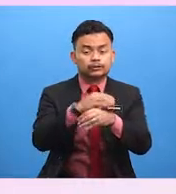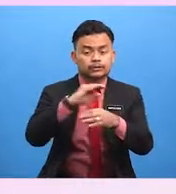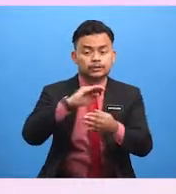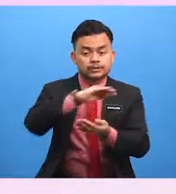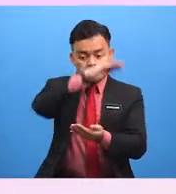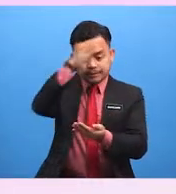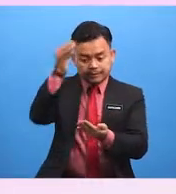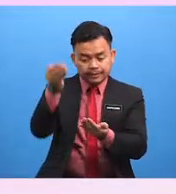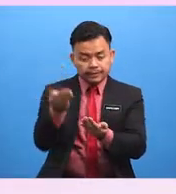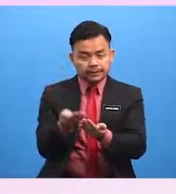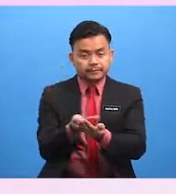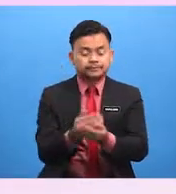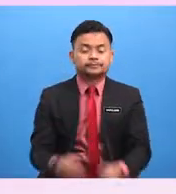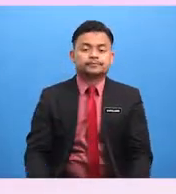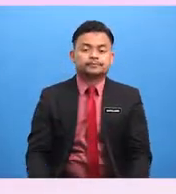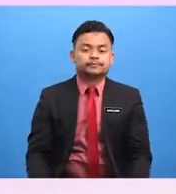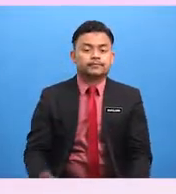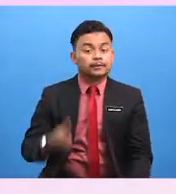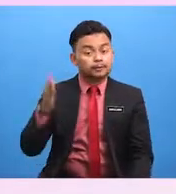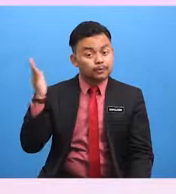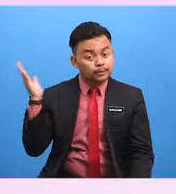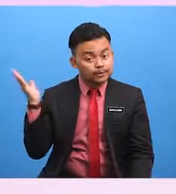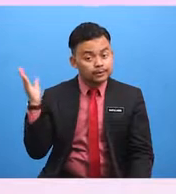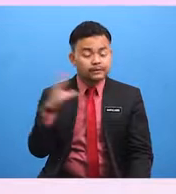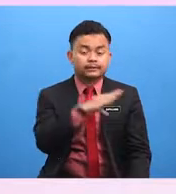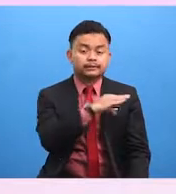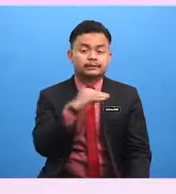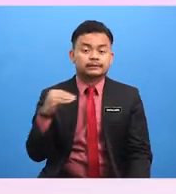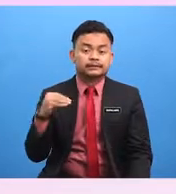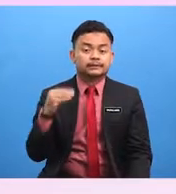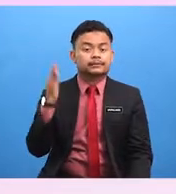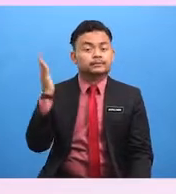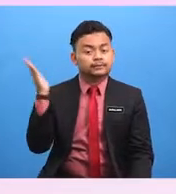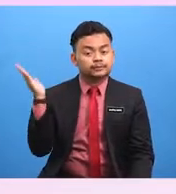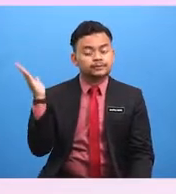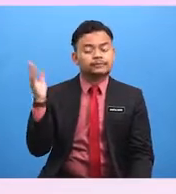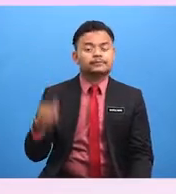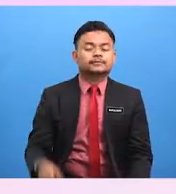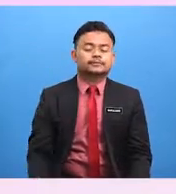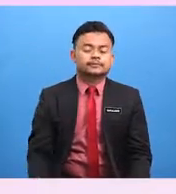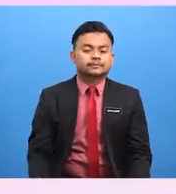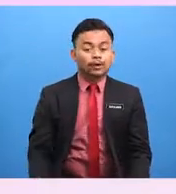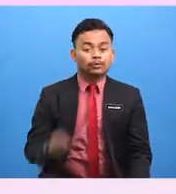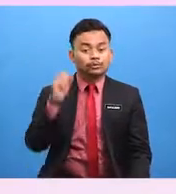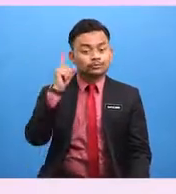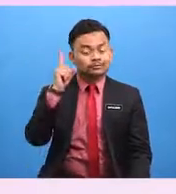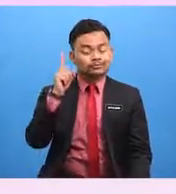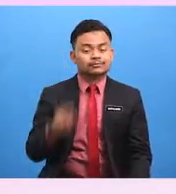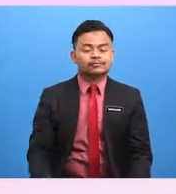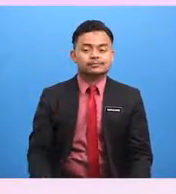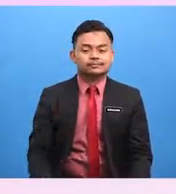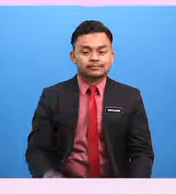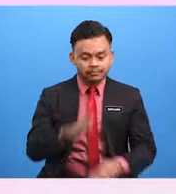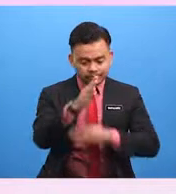antaranya adalah seperti bola dan buah tembikai. Oh ya, bumi kita